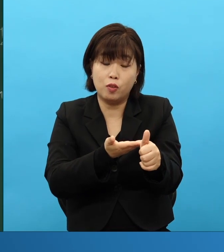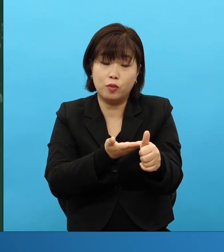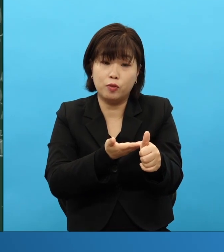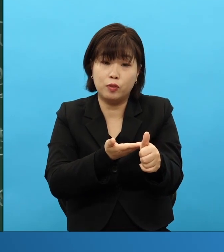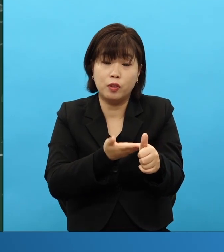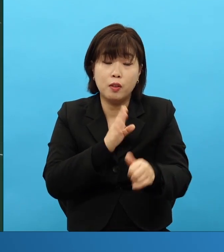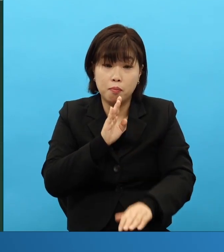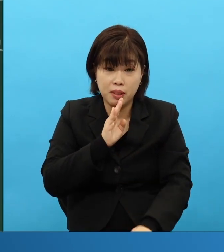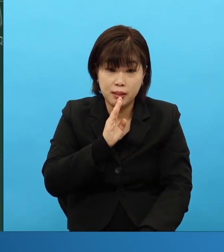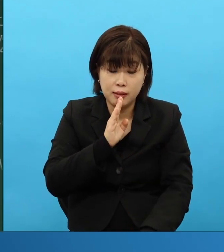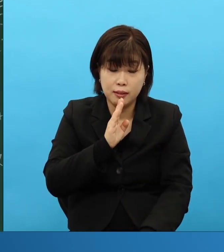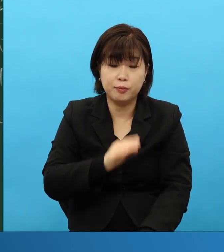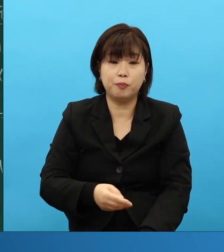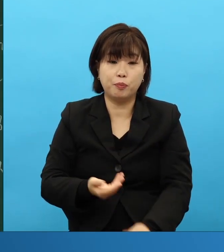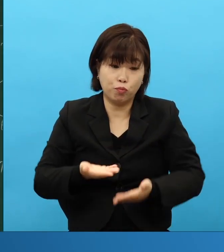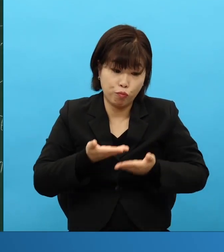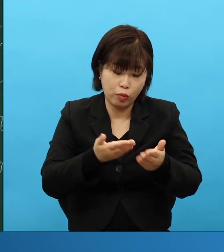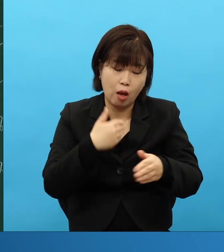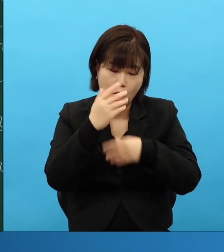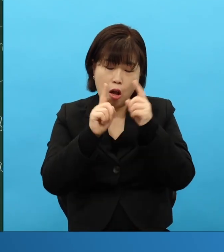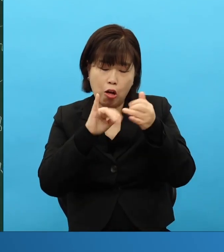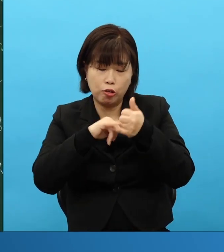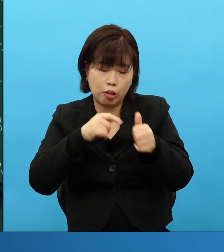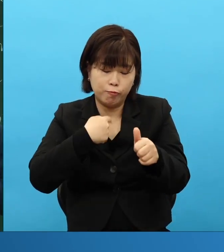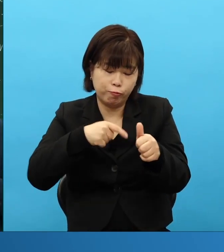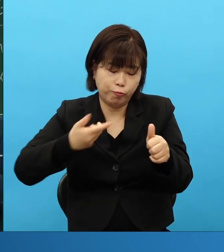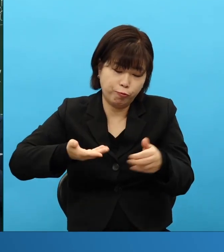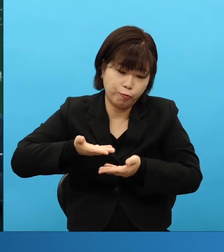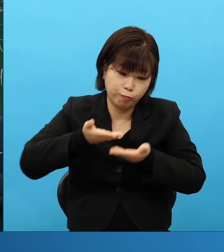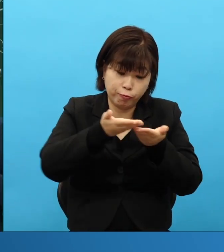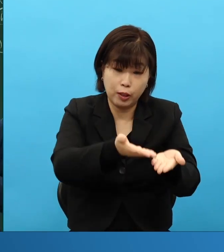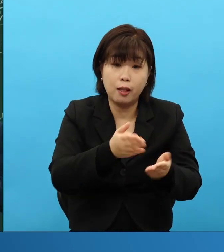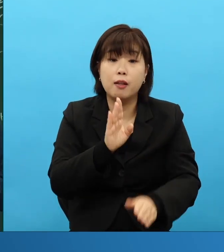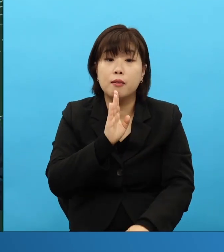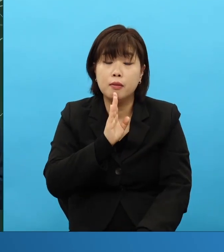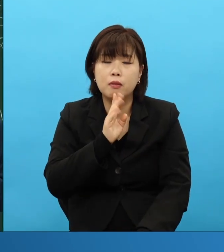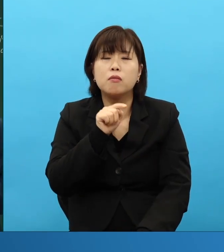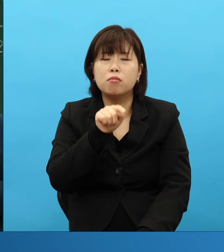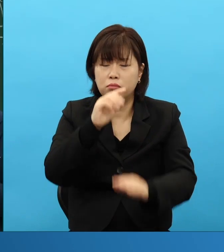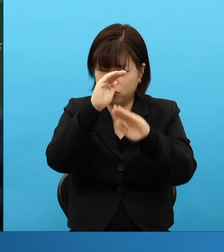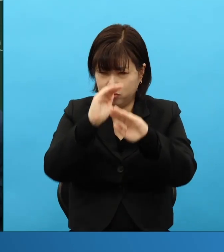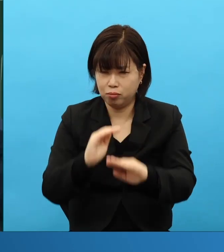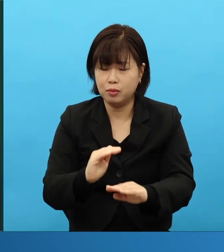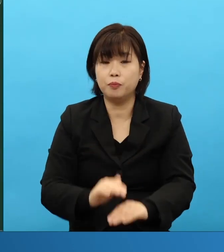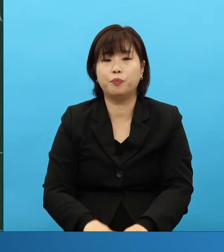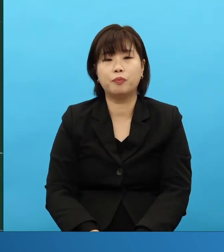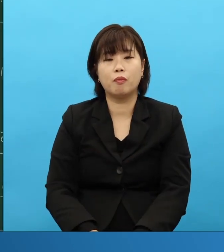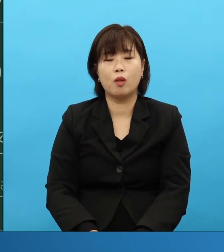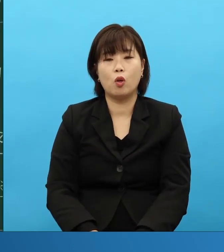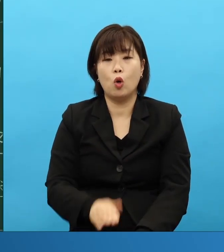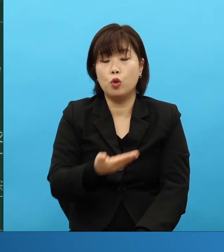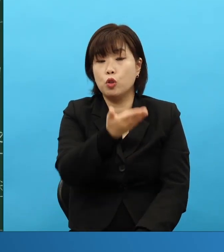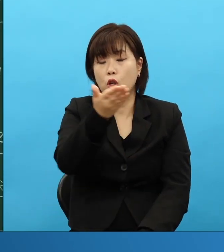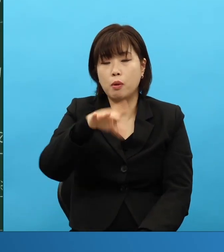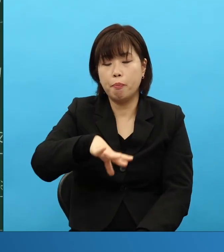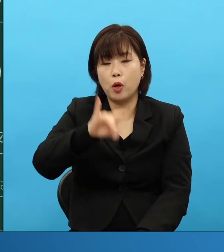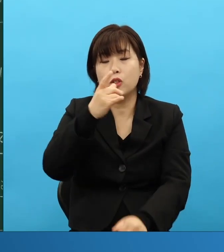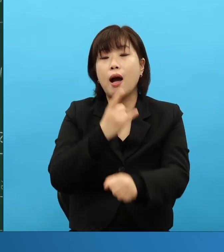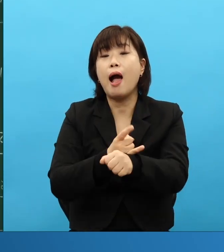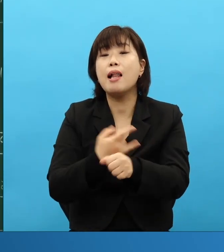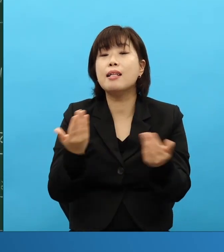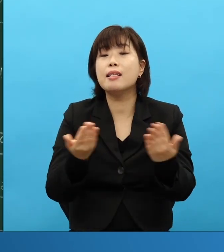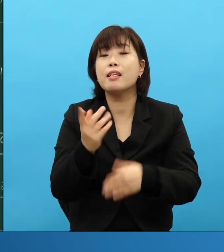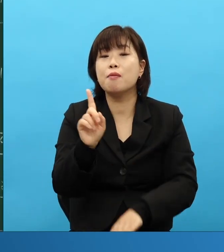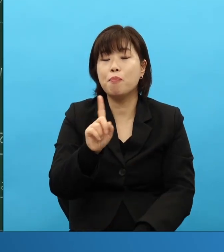하고 있으면 돼요. But all you need is to have our introduction. 꼭 놓치면 안 됩니다. Do not lose hold of 힘들게 that 하지 at all. 말고 Don't 편안하게. make it difficult. Make it